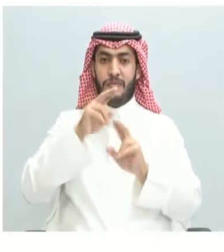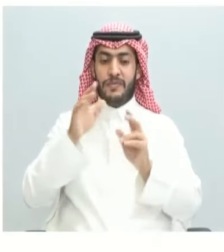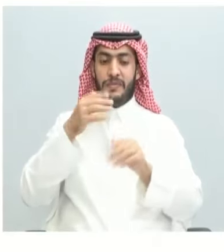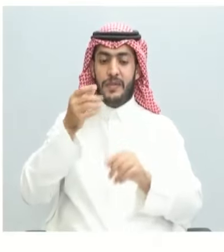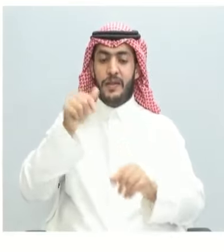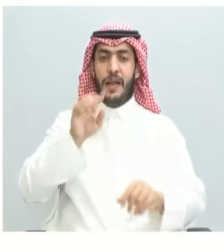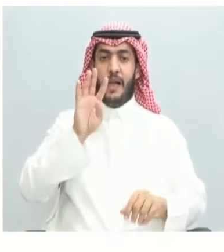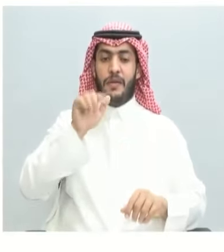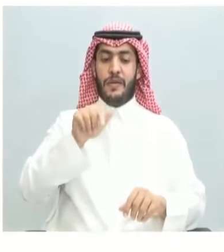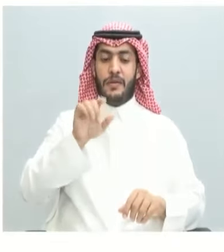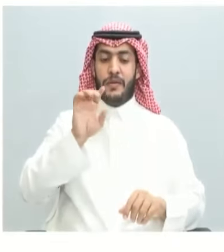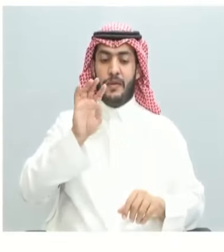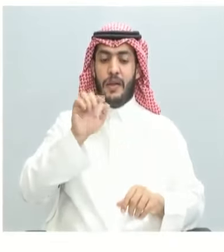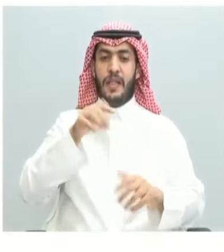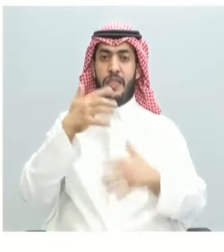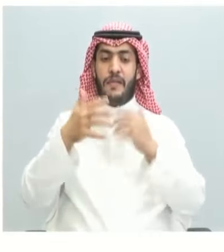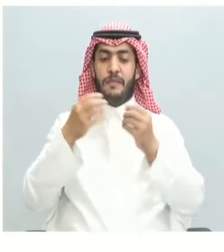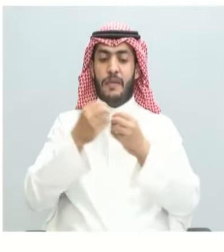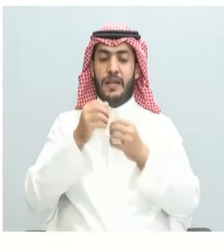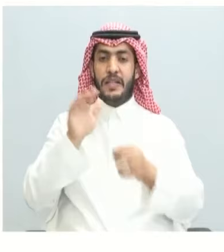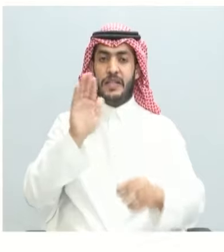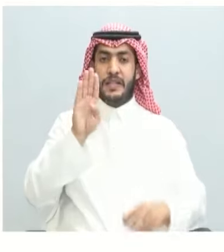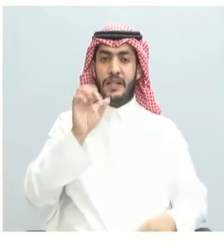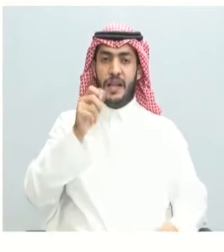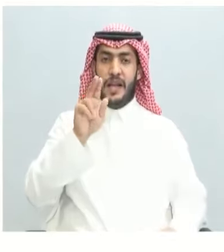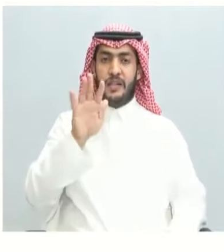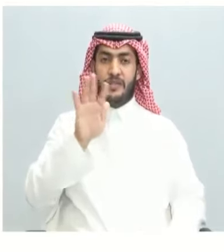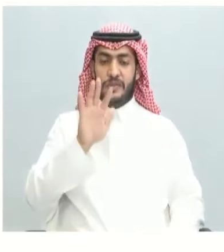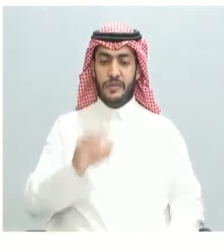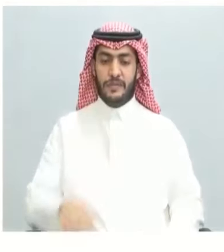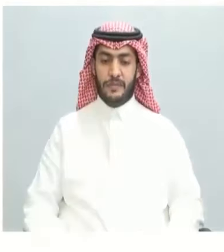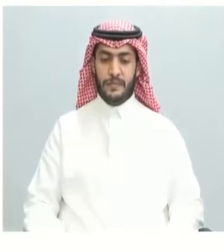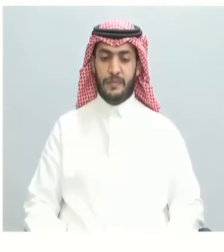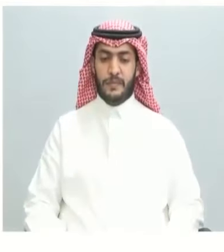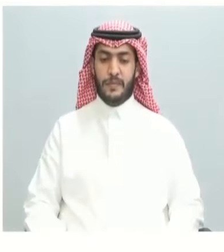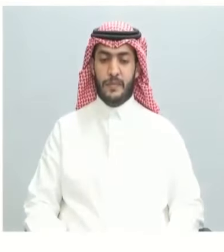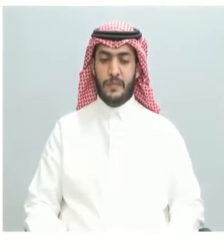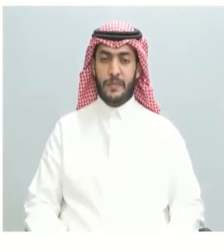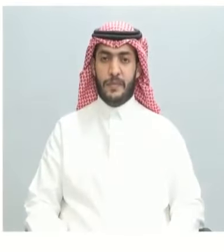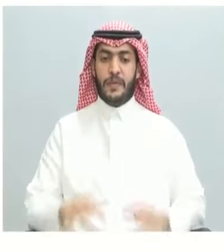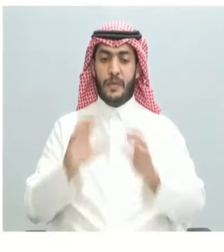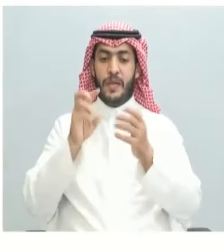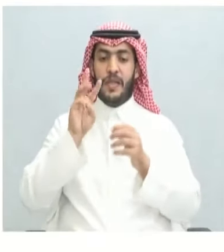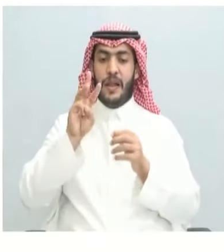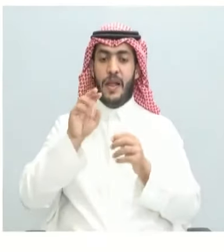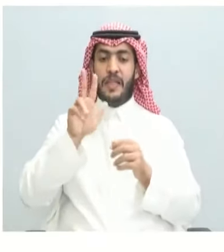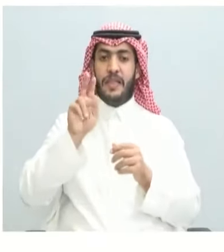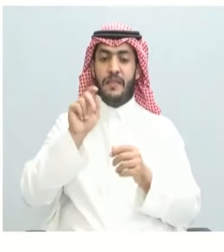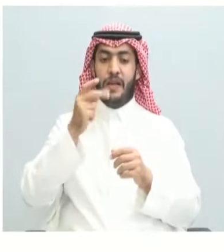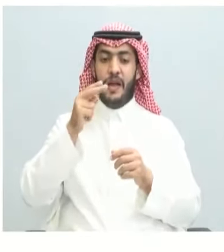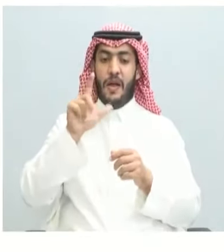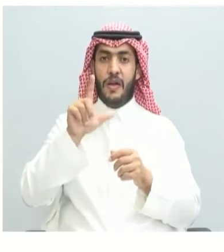سنرى باذن الله التفاعل مع سكراتش الوحده الثالثه التفاعل